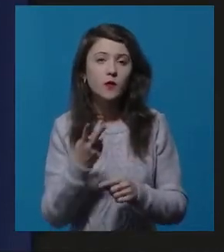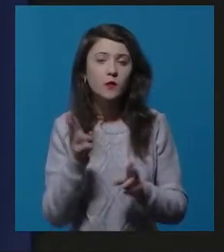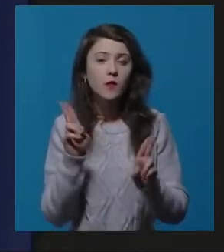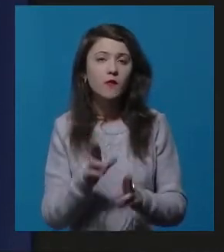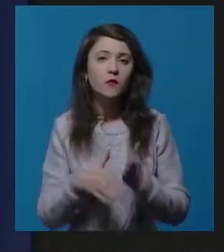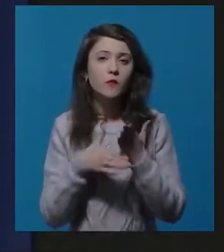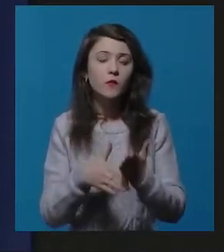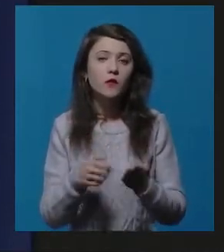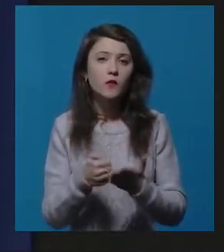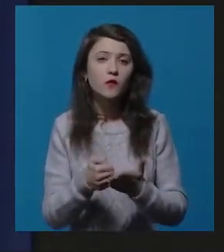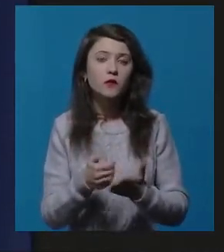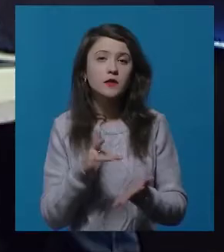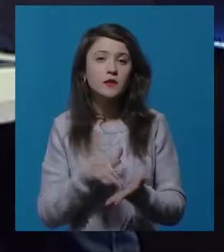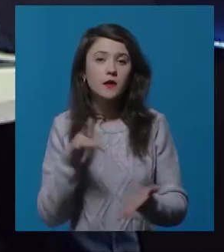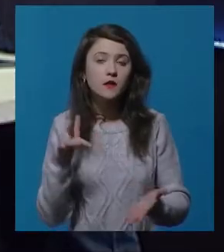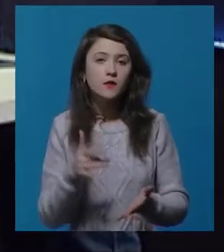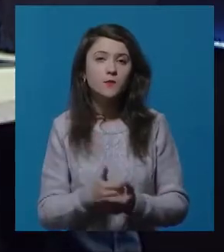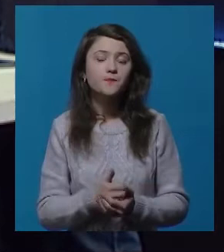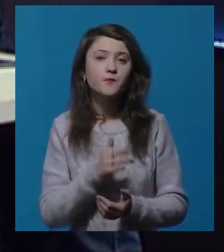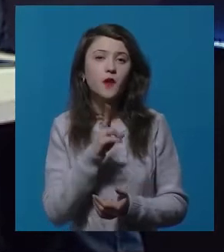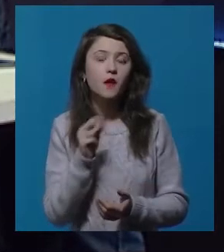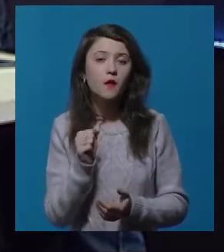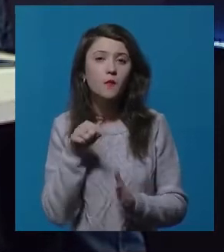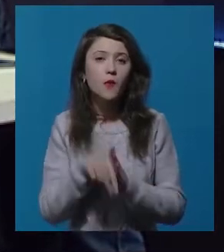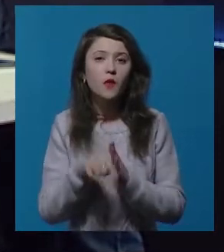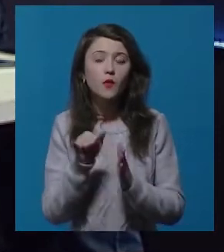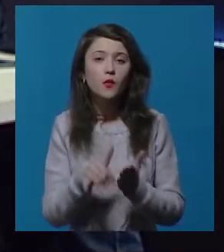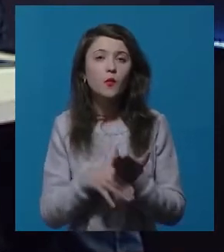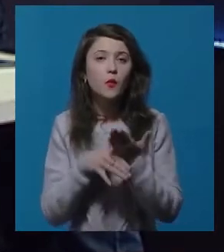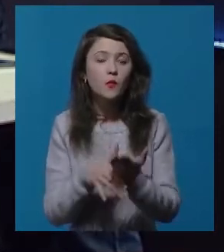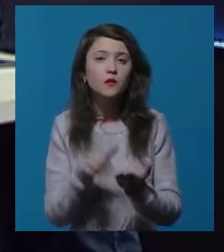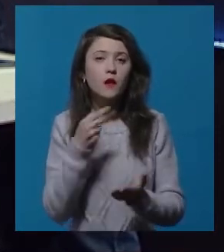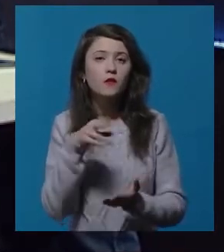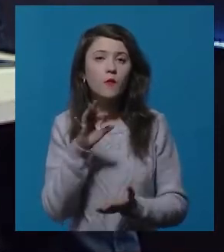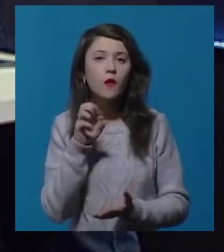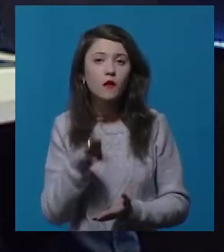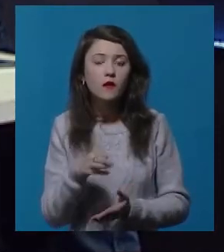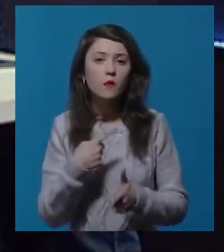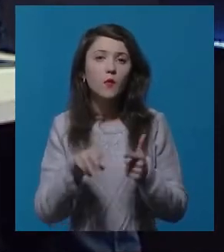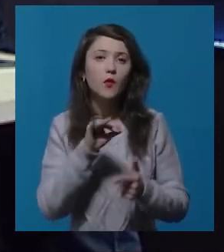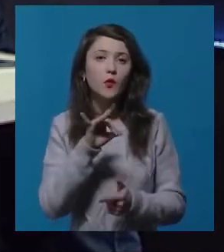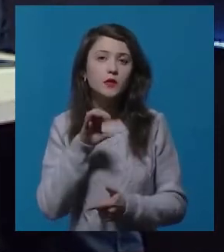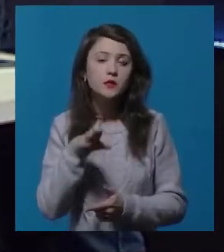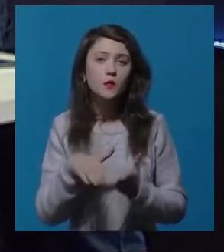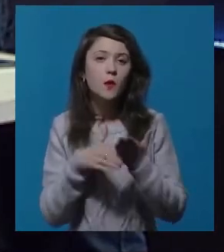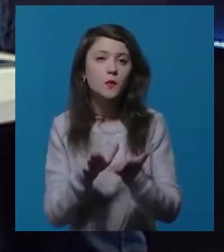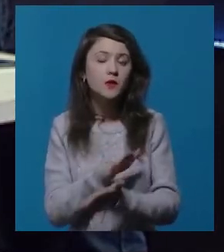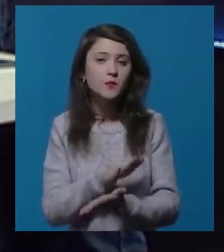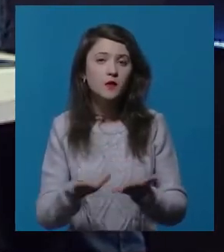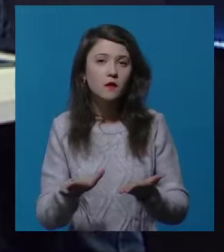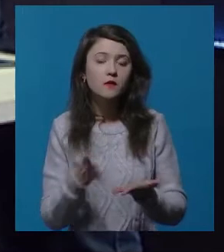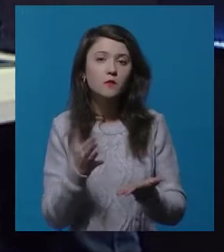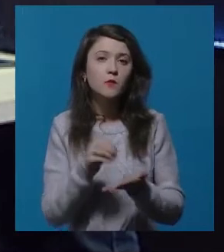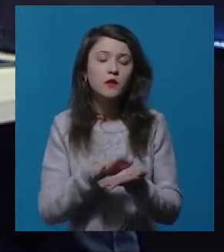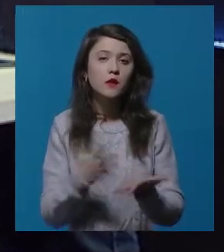відповідно до назви центру, яка полягає у допомогі адвоката чи юриста центру у складанні процесуальних документів